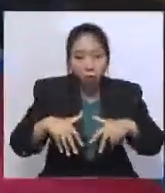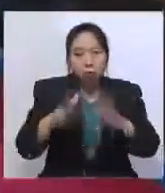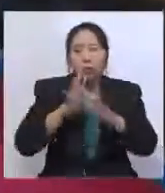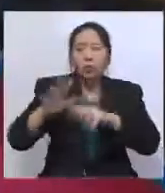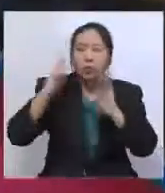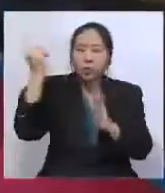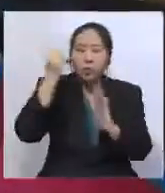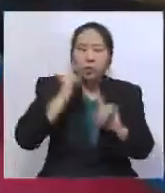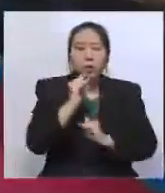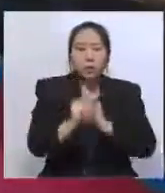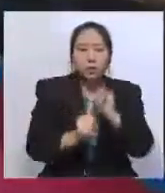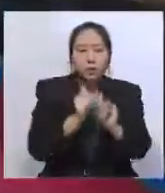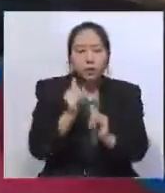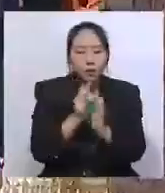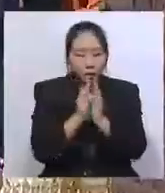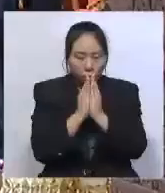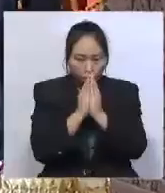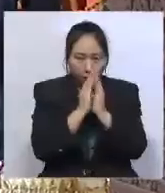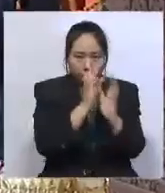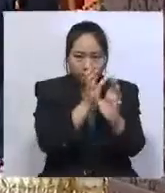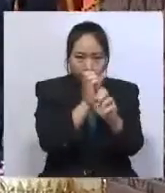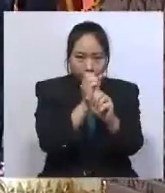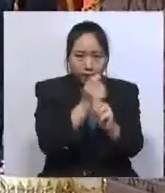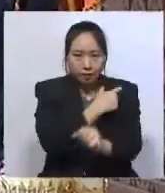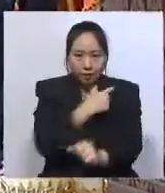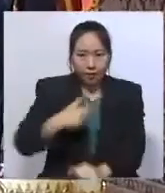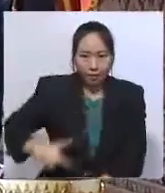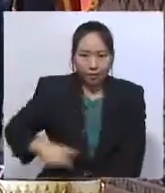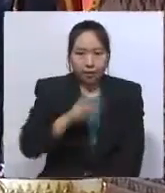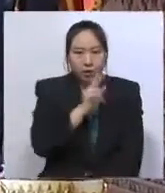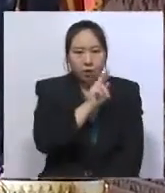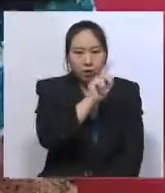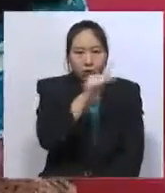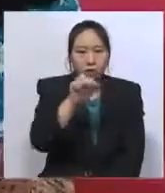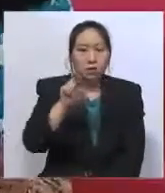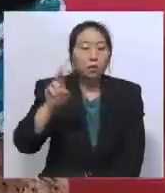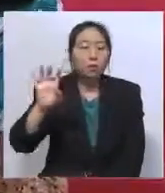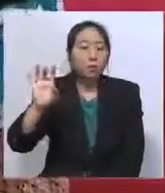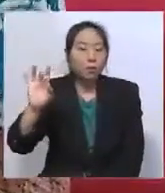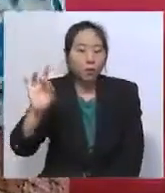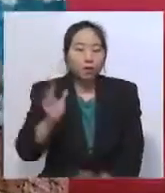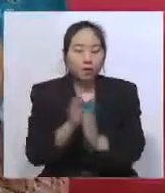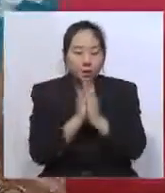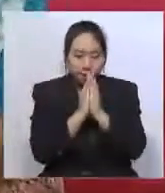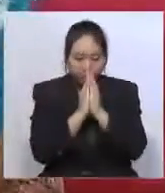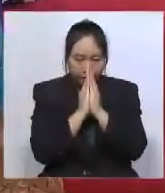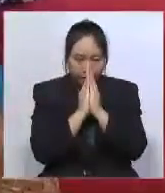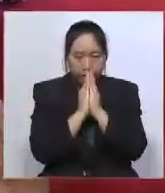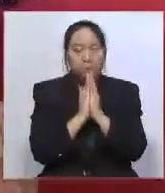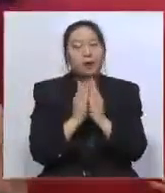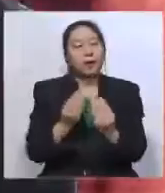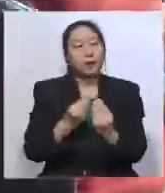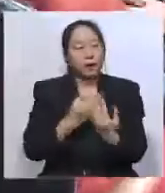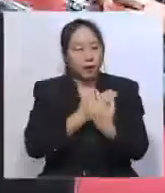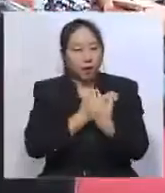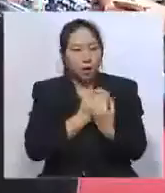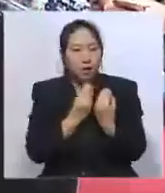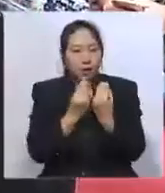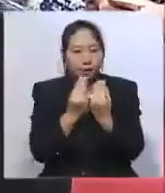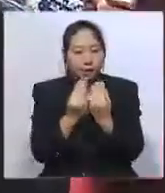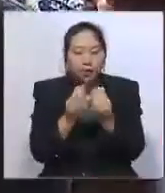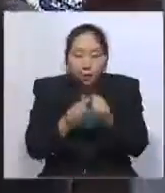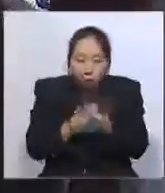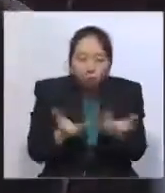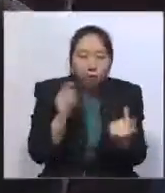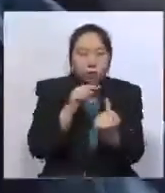เด็จพระบูรพมหากษัตริยาธิราชเพื่อแสดงออกถึงความจงรักภักดีและขอพรเพื่อความเป็นสิริมงคลเนื่องในเทศก